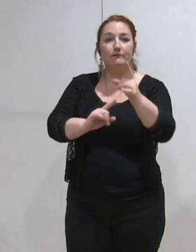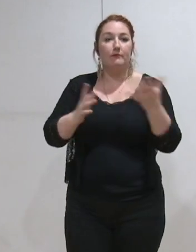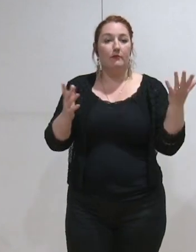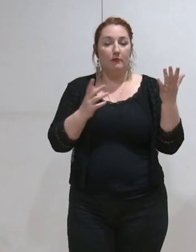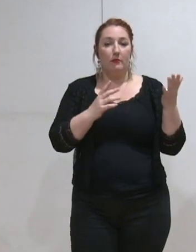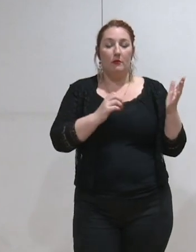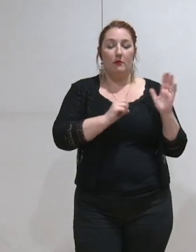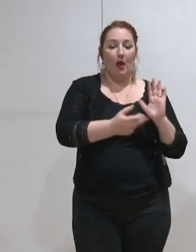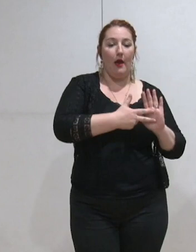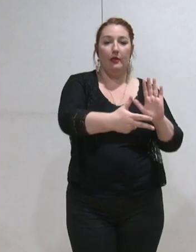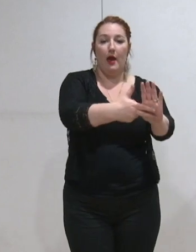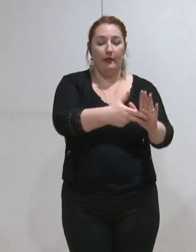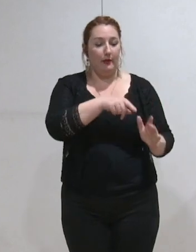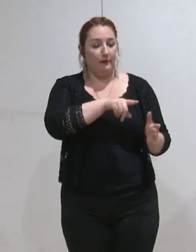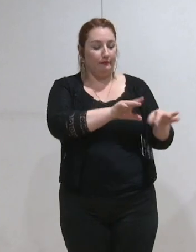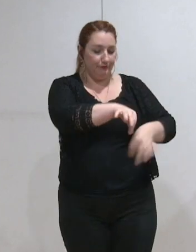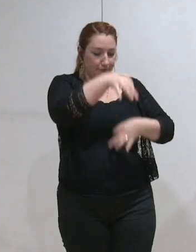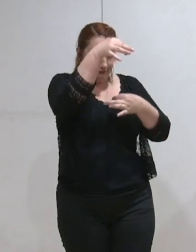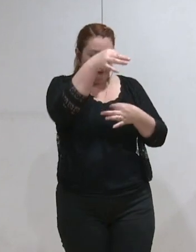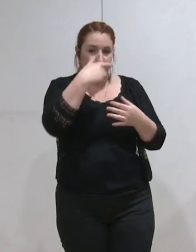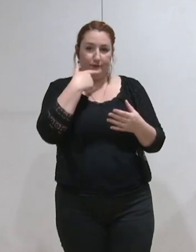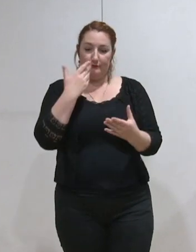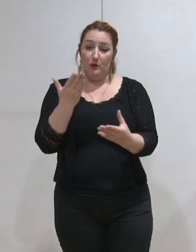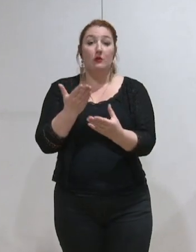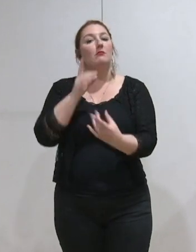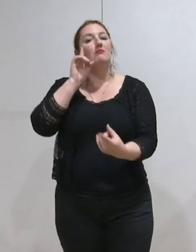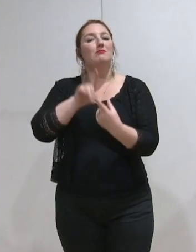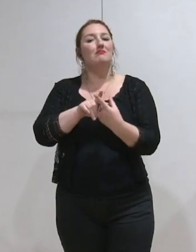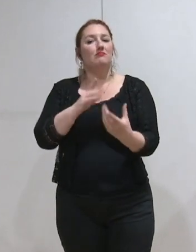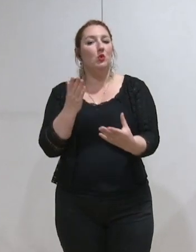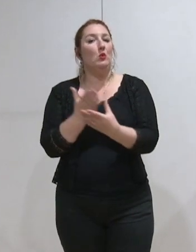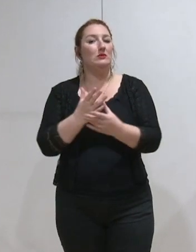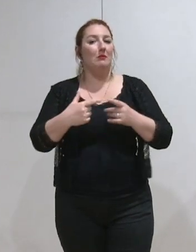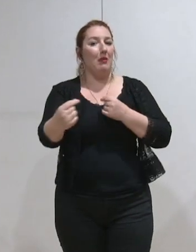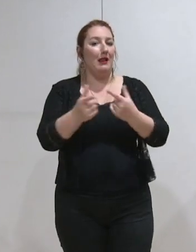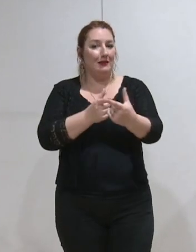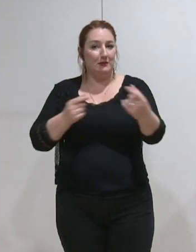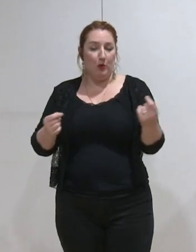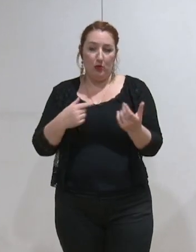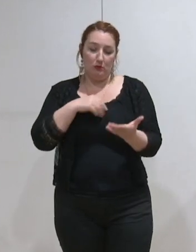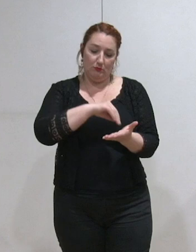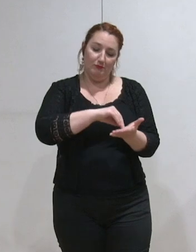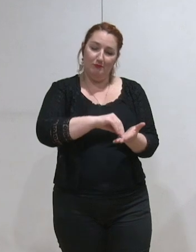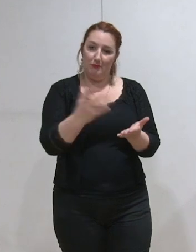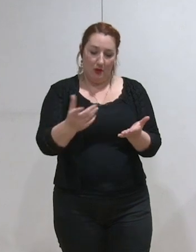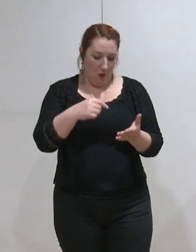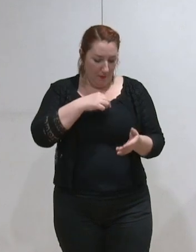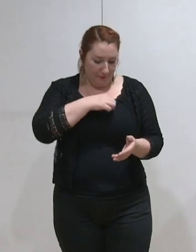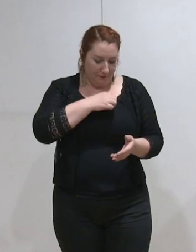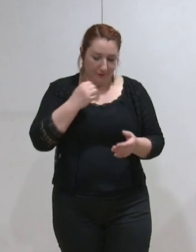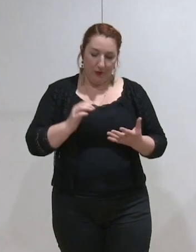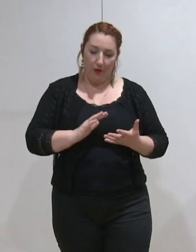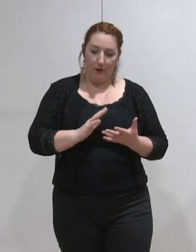sur ce dossier et c'est lié aux conditions dans lesquelles vous avez mis un terme aux relations entre la Ville et